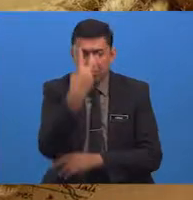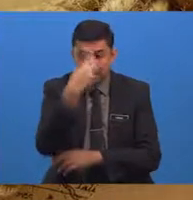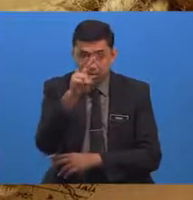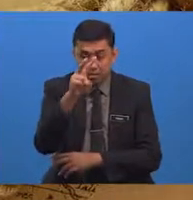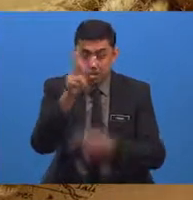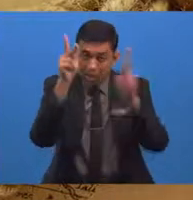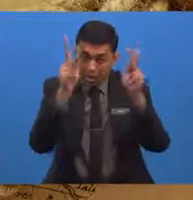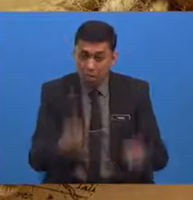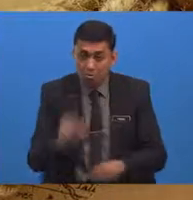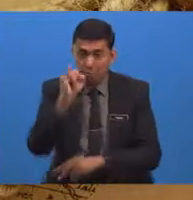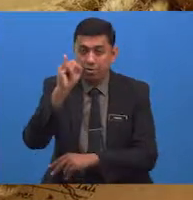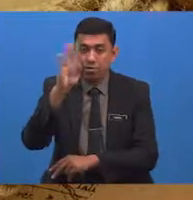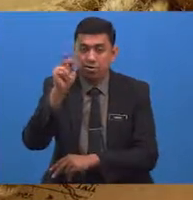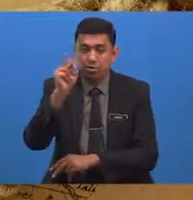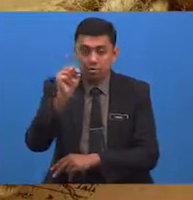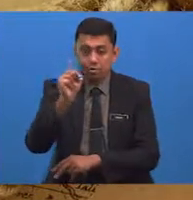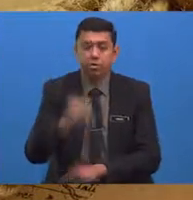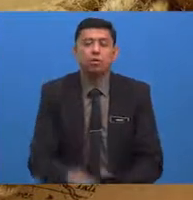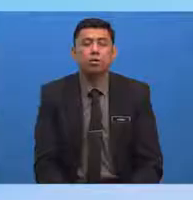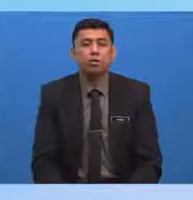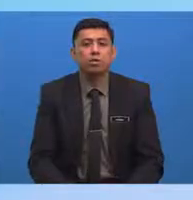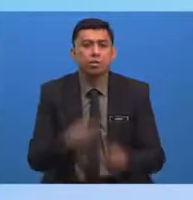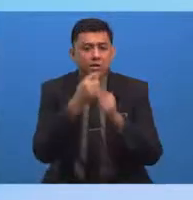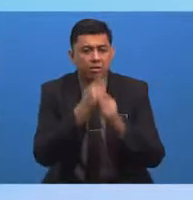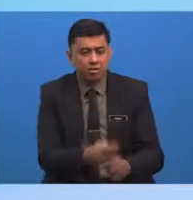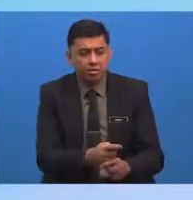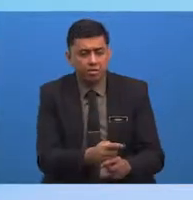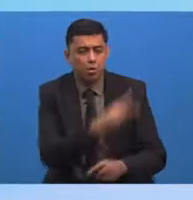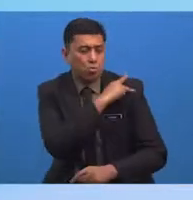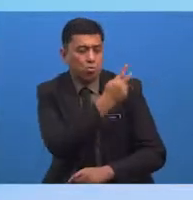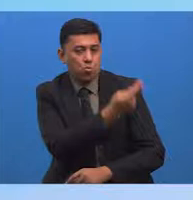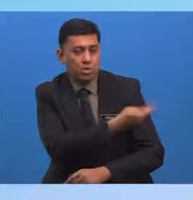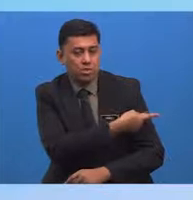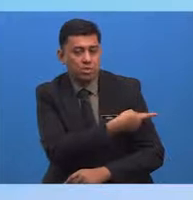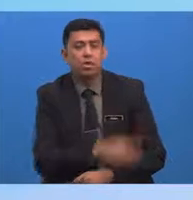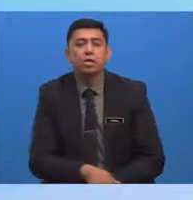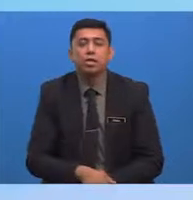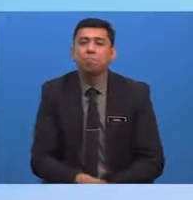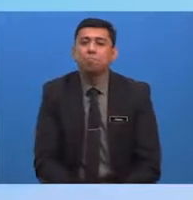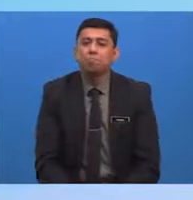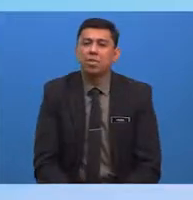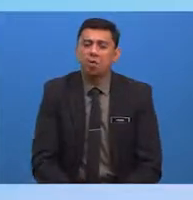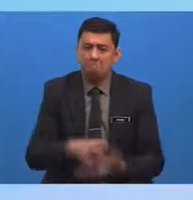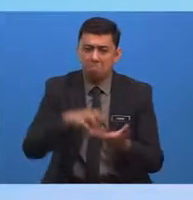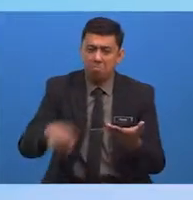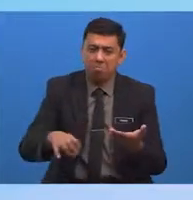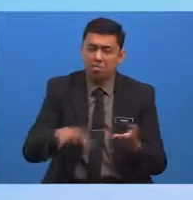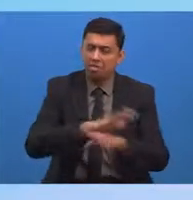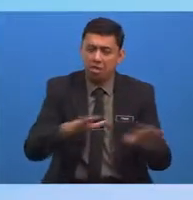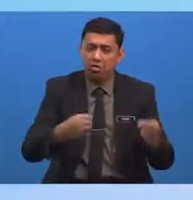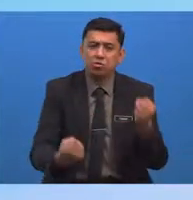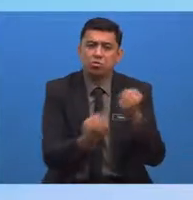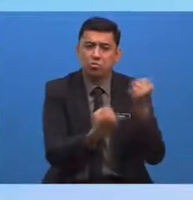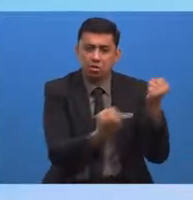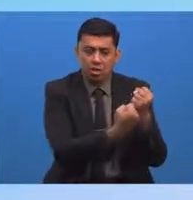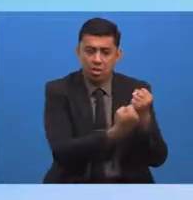pergerakan kaum Iban di Sekerang. Tentulah usaha perluasan kuasa akan terjejas sekiranya tidak